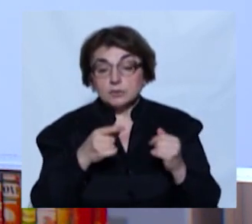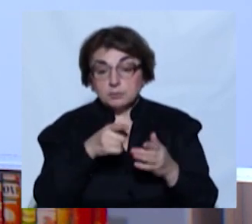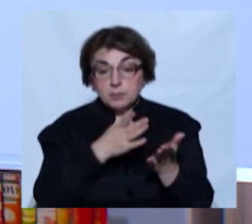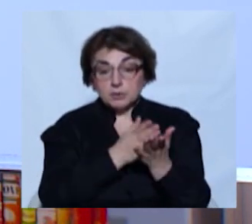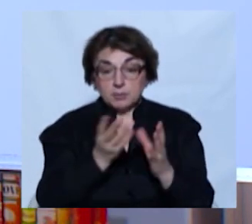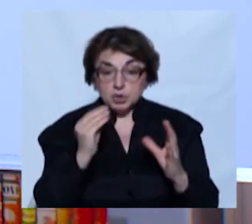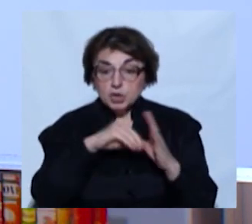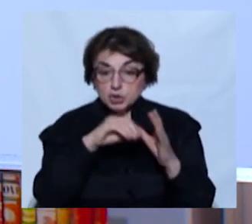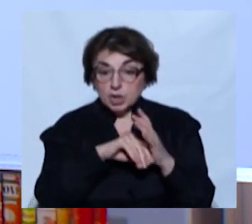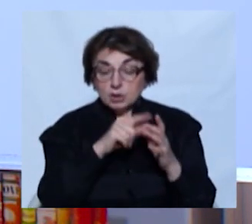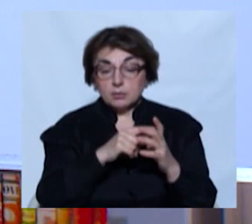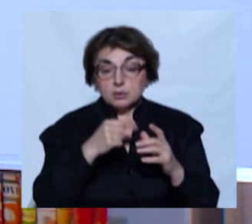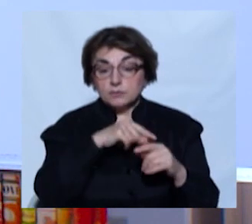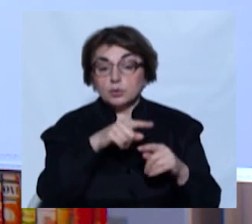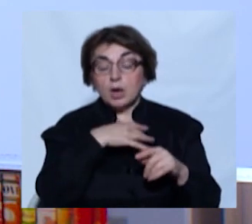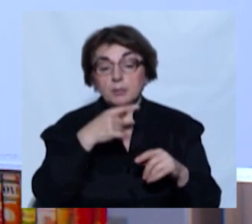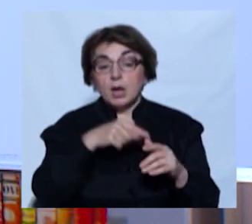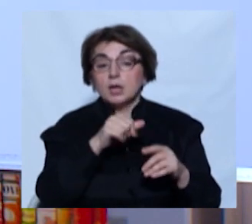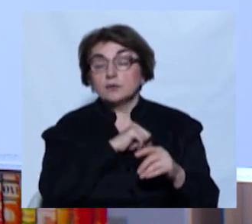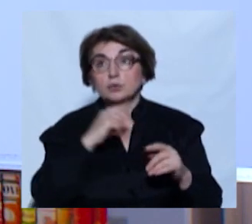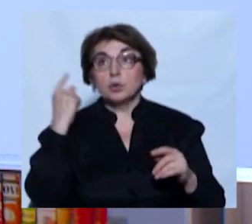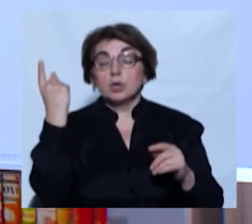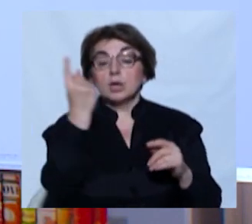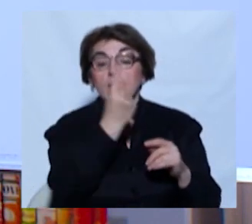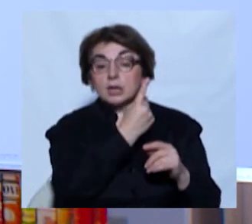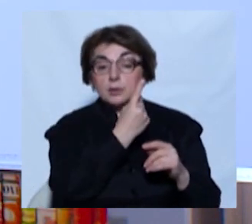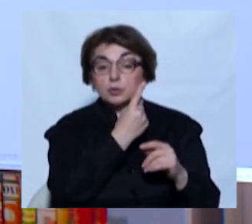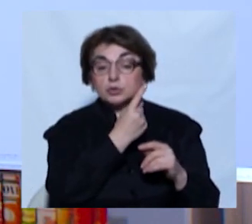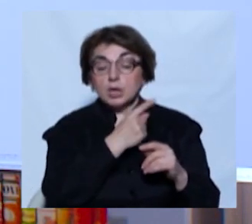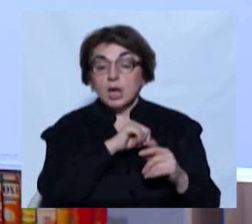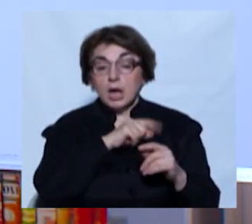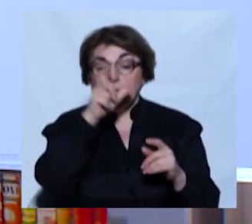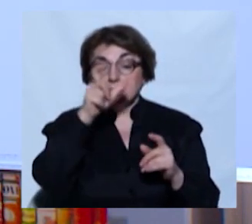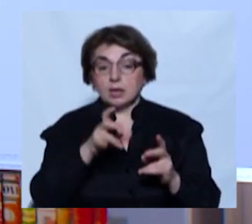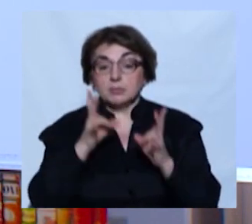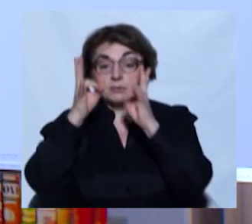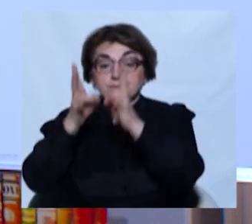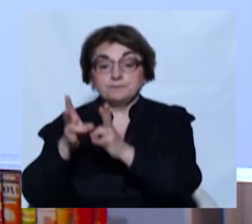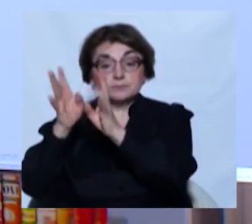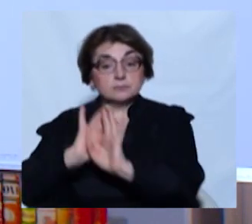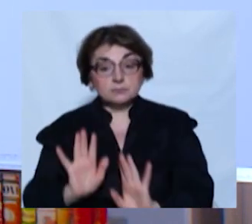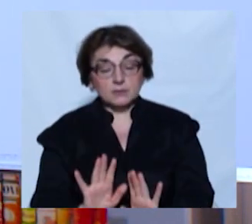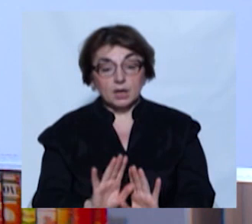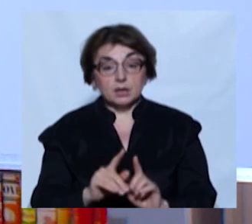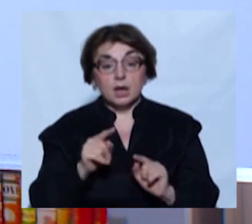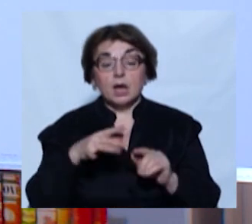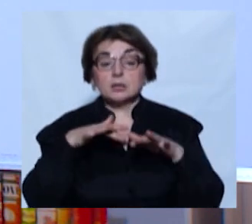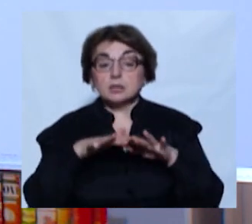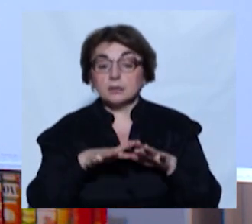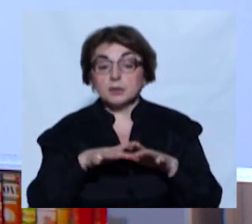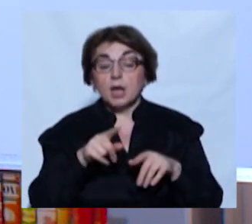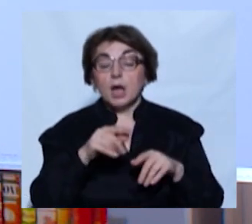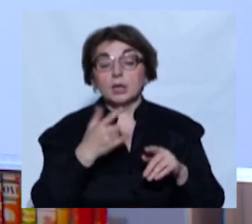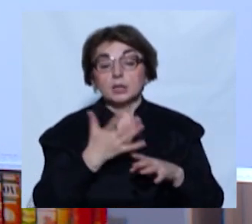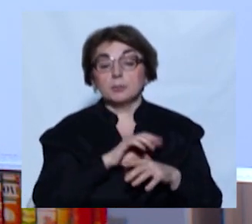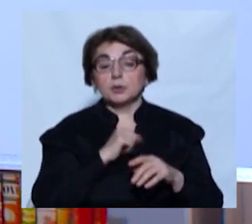ნიშნავს, რომ გარემოზე მცირდება ადამიანის მიერ ზეწოლა. რა მიმართულებით? საქმე გვექნება მდგრად